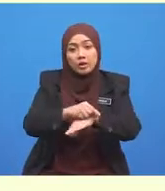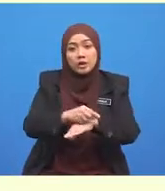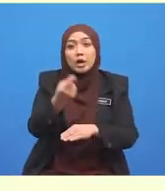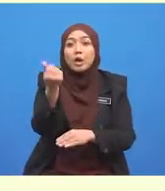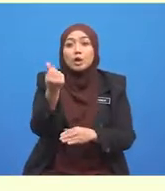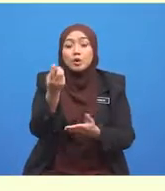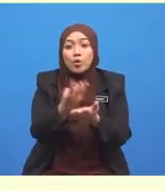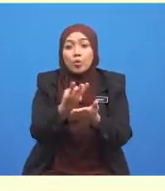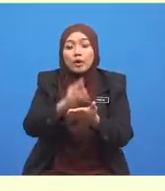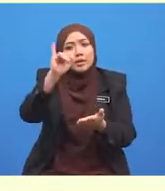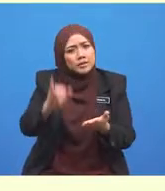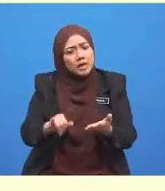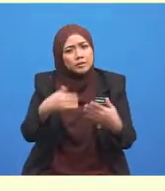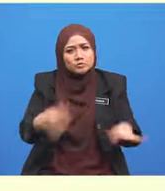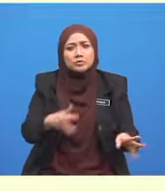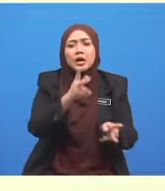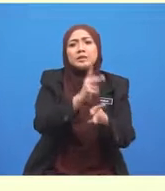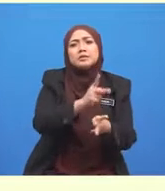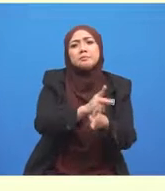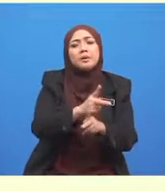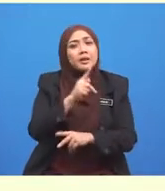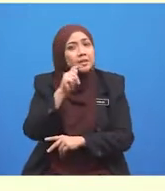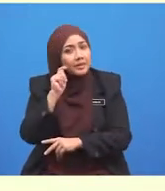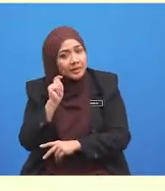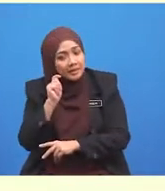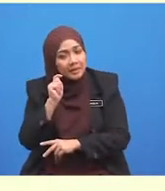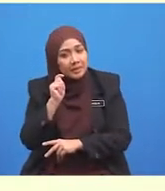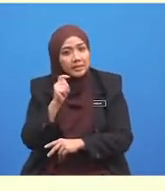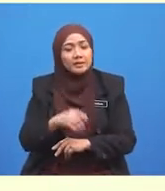sendiri tanpa menyusahkan ibu bapanya.